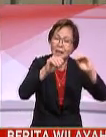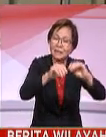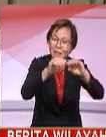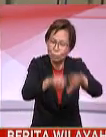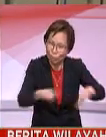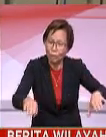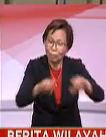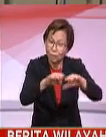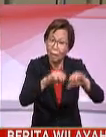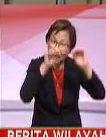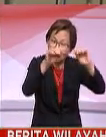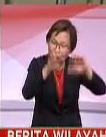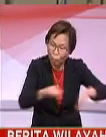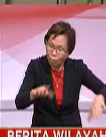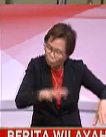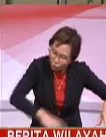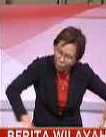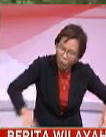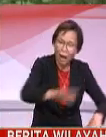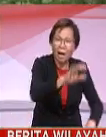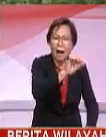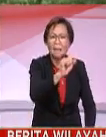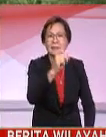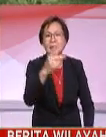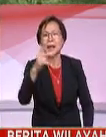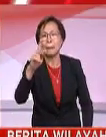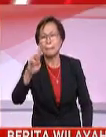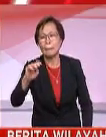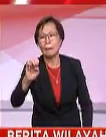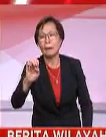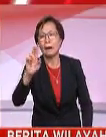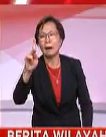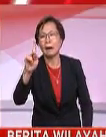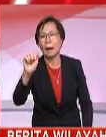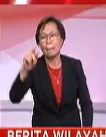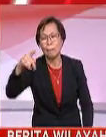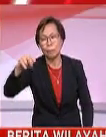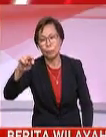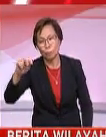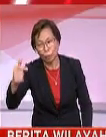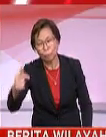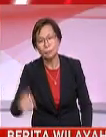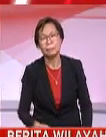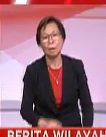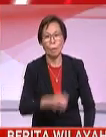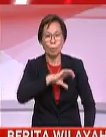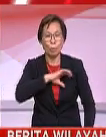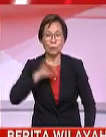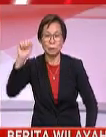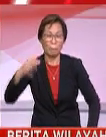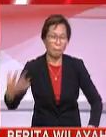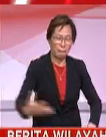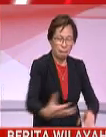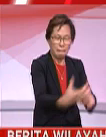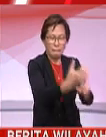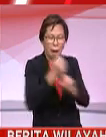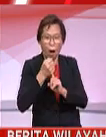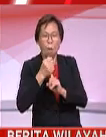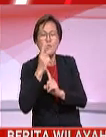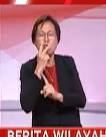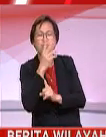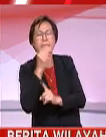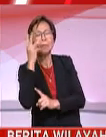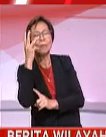di sekitar SK Mengkapo ini. Polis Sabah berjaya merampas rokok dan minuman keras